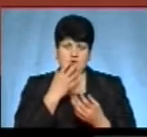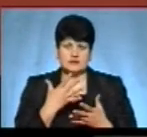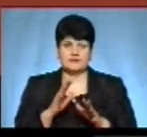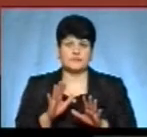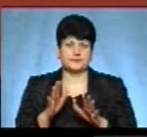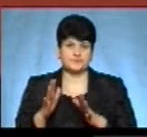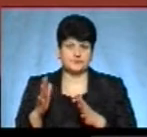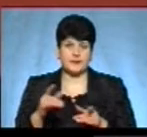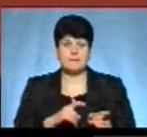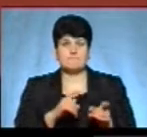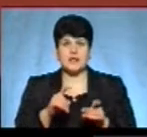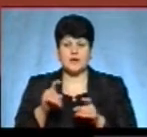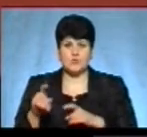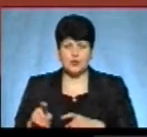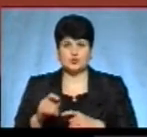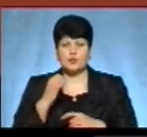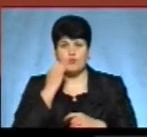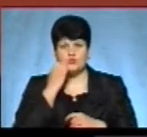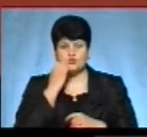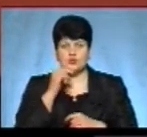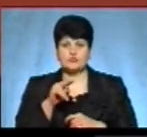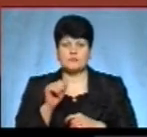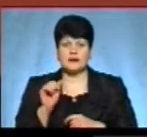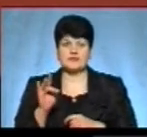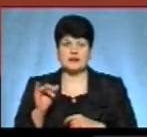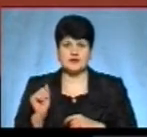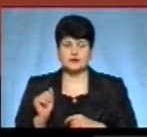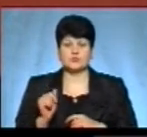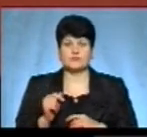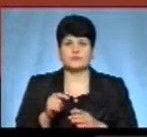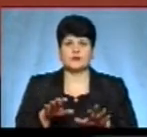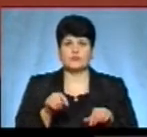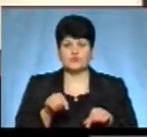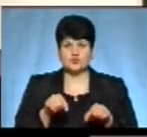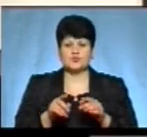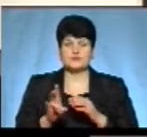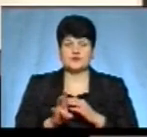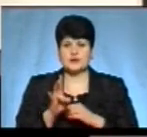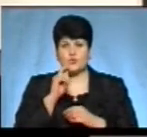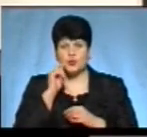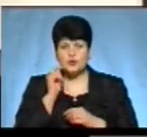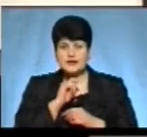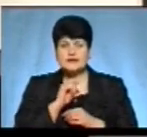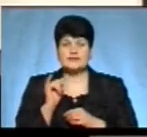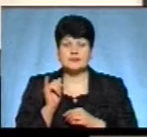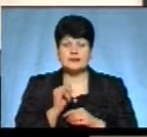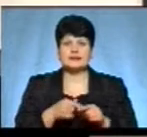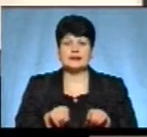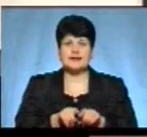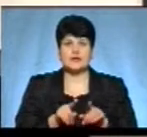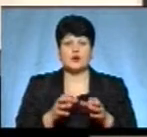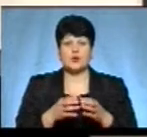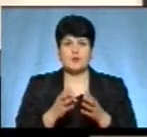переходу громад з Московського патріархату в помісну Православну церкву України. І таких громад вже